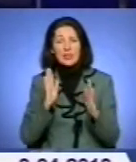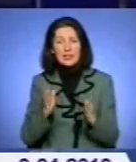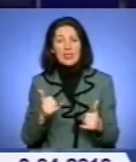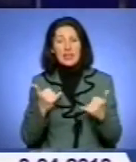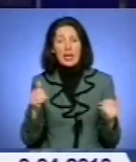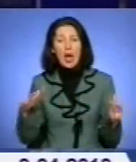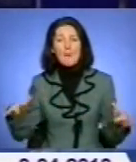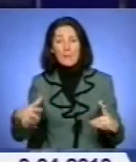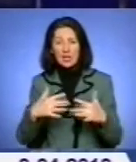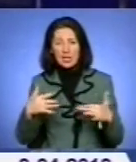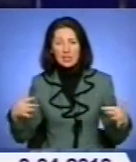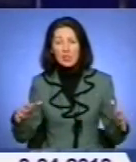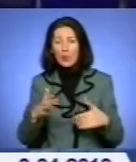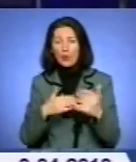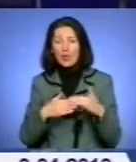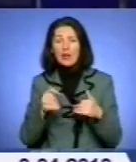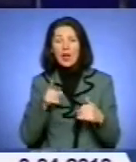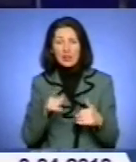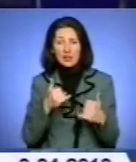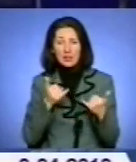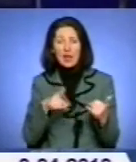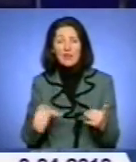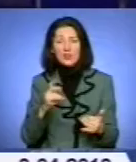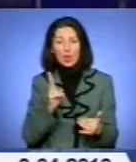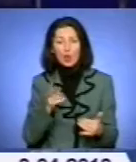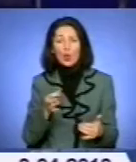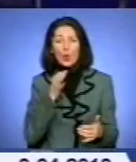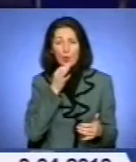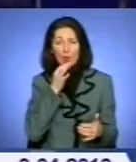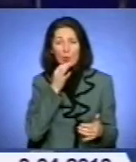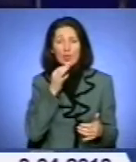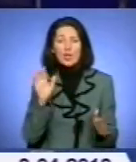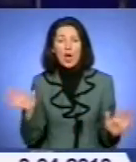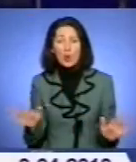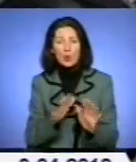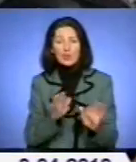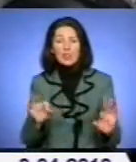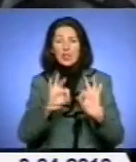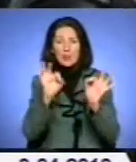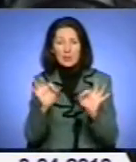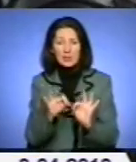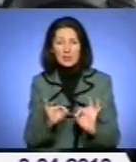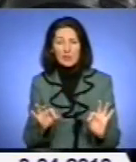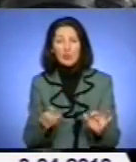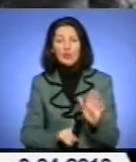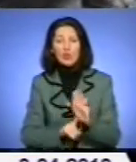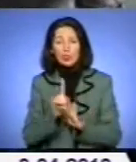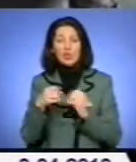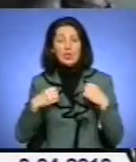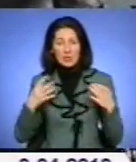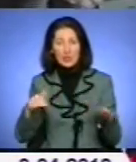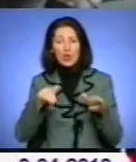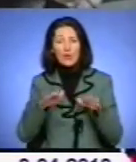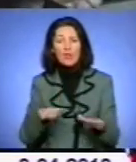тих, хто навчається гри на цьому інструменті, а й для усіх поціновувачів музичного мистецтва. Розпочати свято